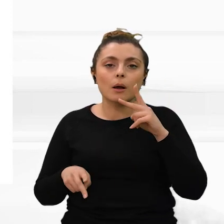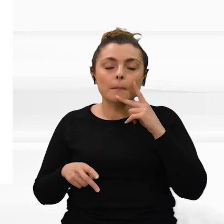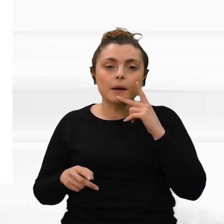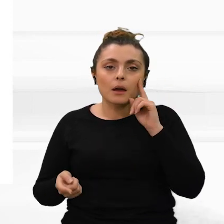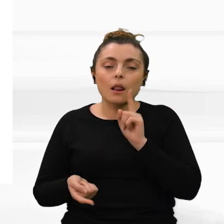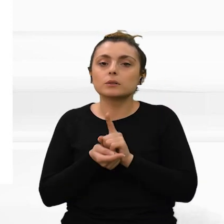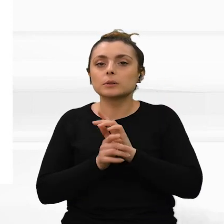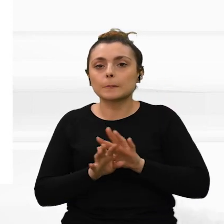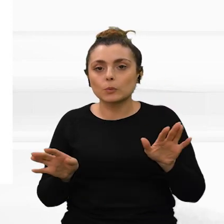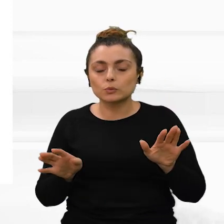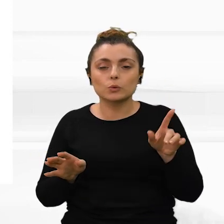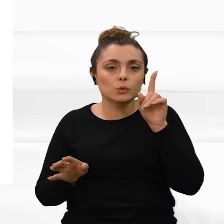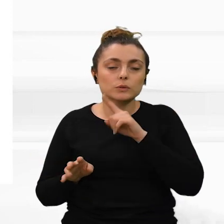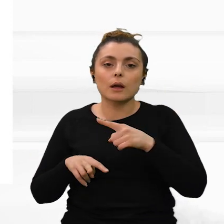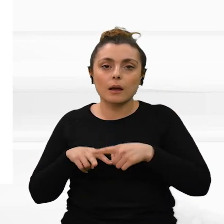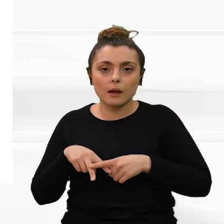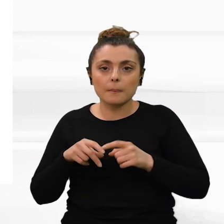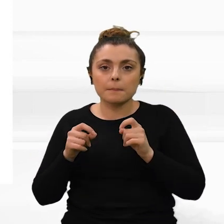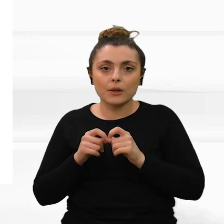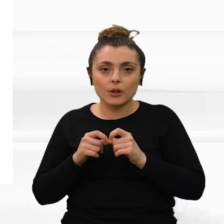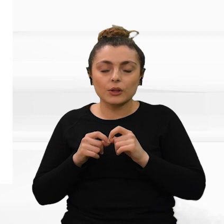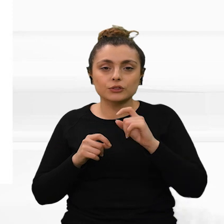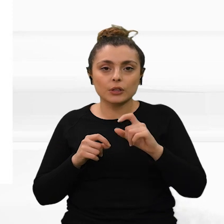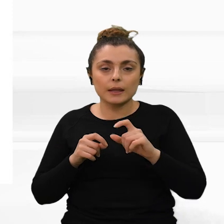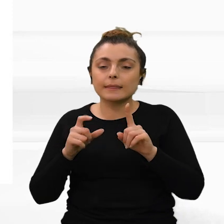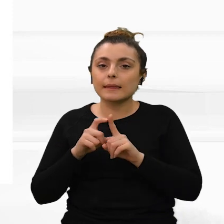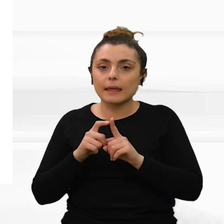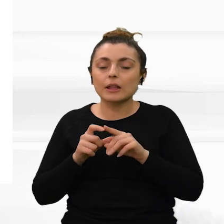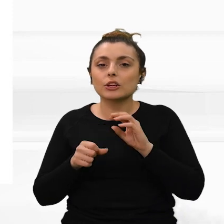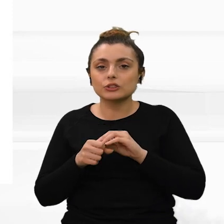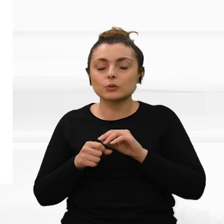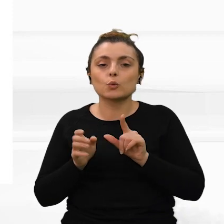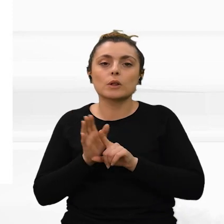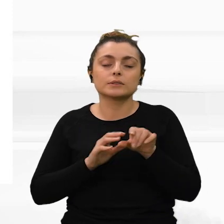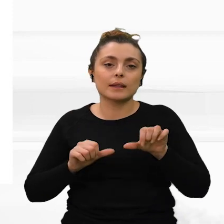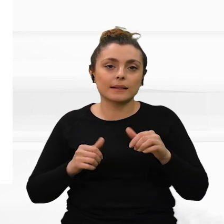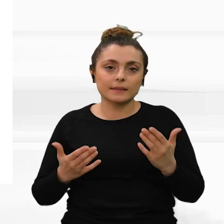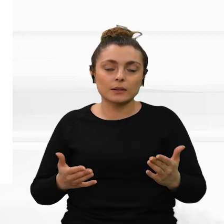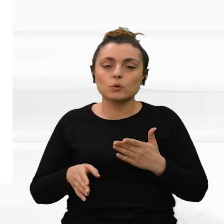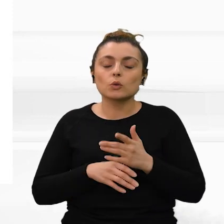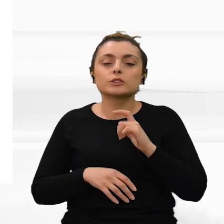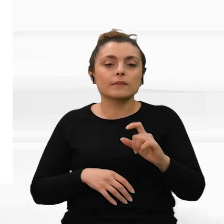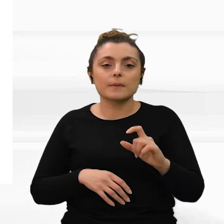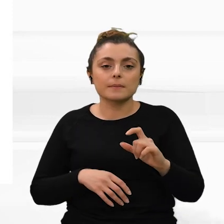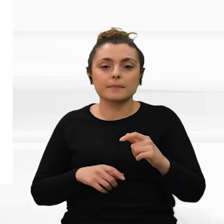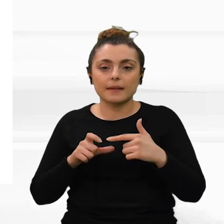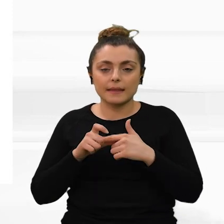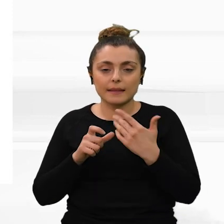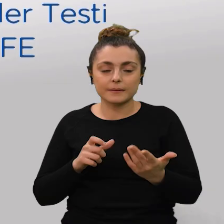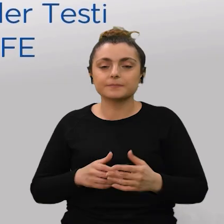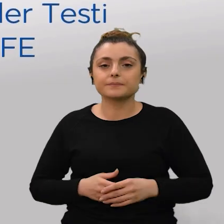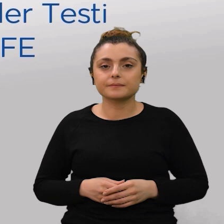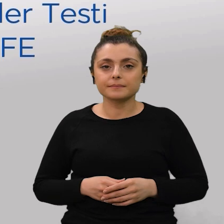açıklamaya rastlamıyoruz Dolayısıyla a b c ve d seçeneklerine ulaşamıyoruz doğru cevabınız